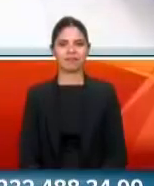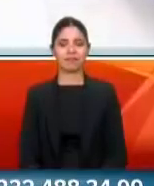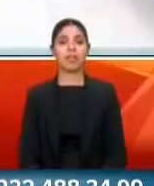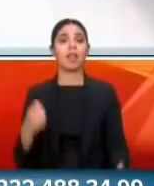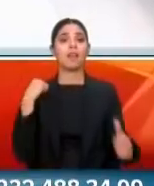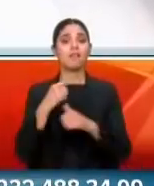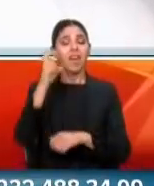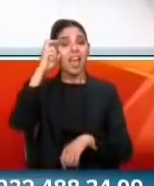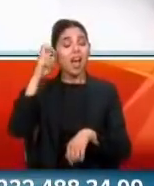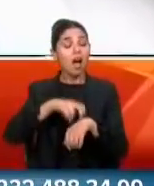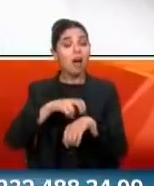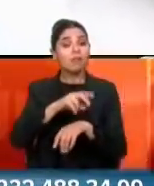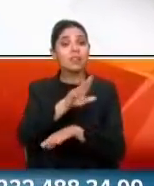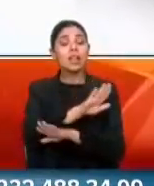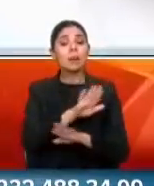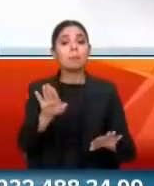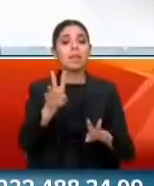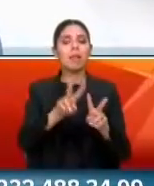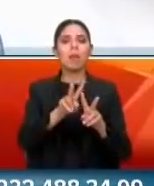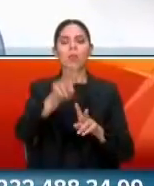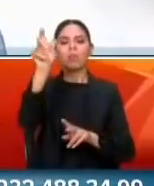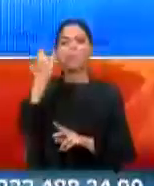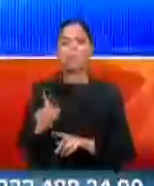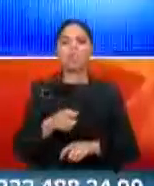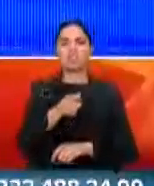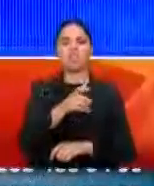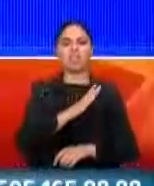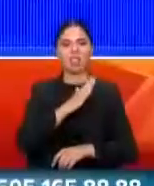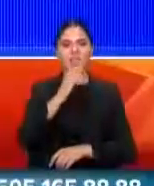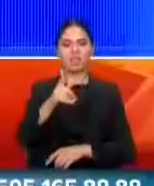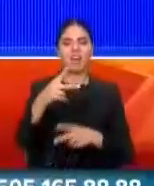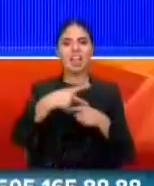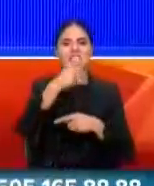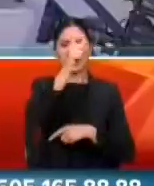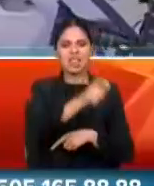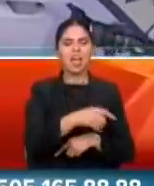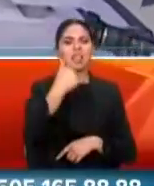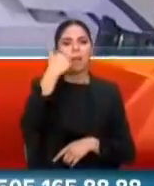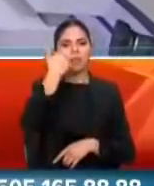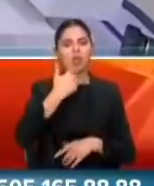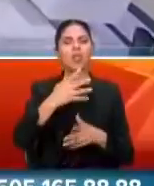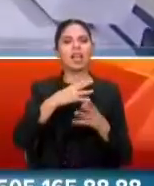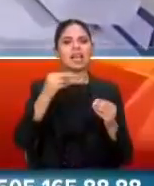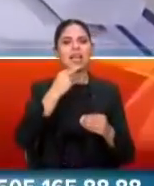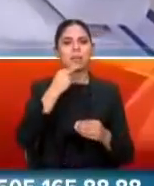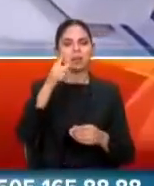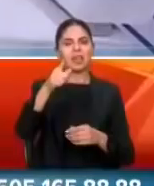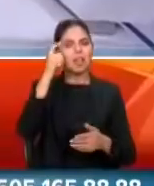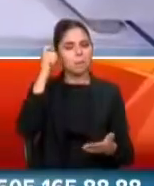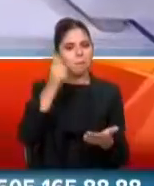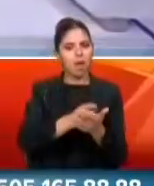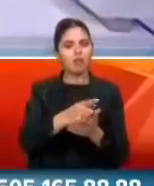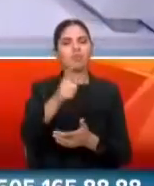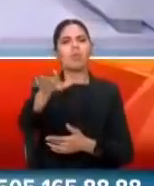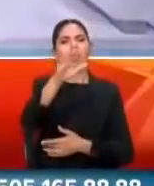Ve hafızalardan silinmeyen Mehmet Muharrem Elbay cinayeti. Zeynep Ergül sözde kayıp kızını aramak için gelmiş,